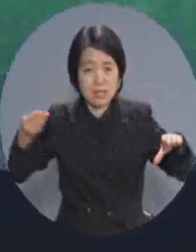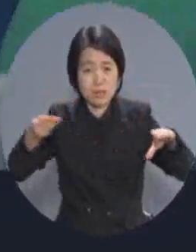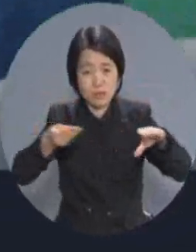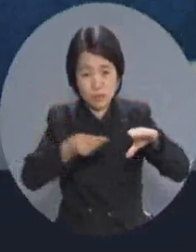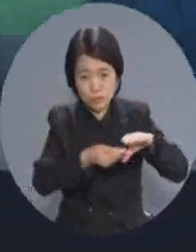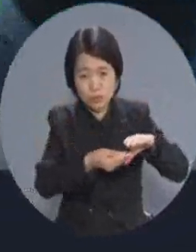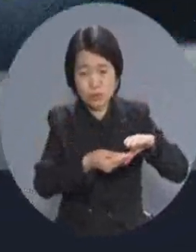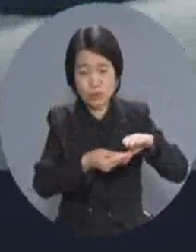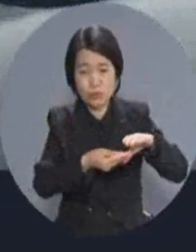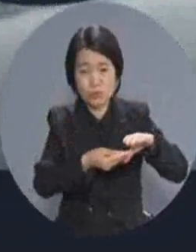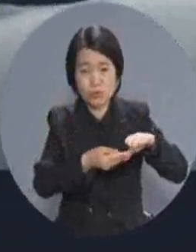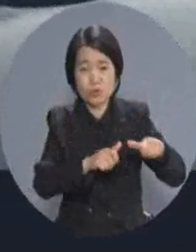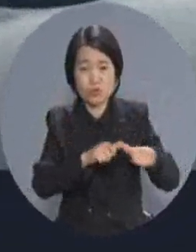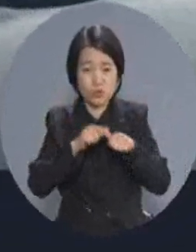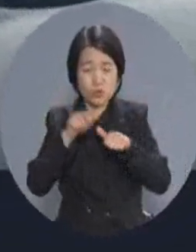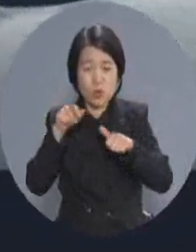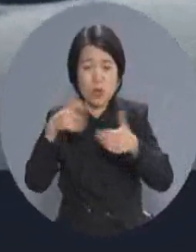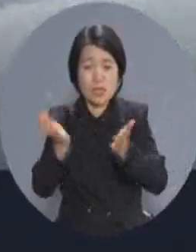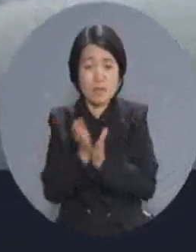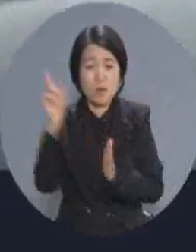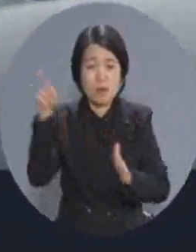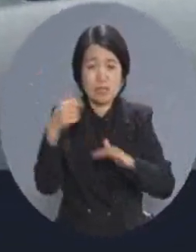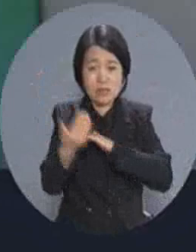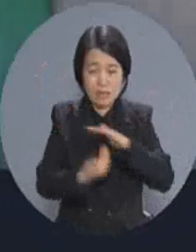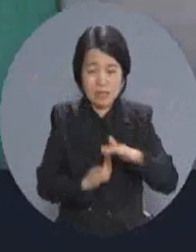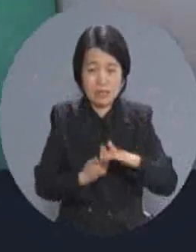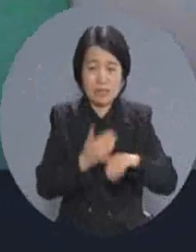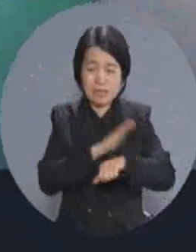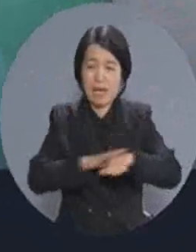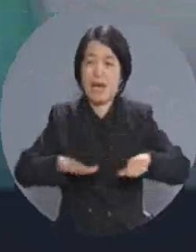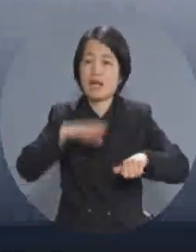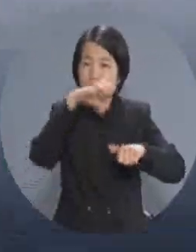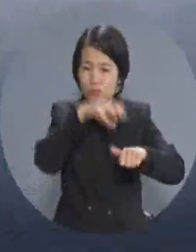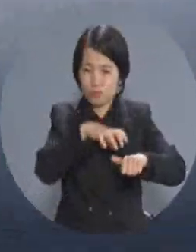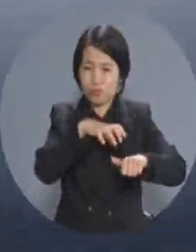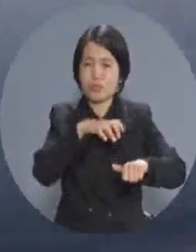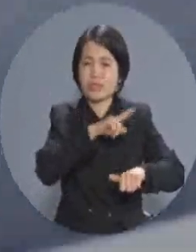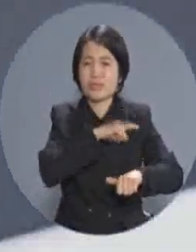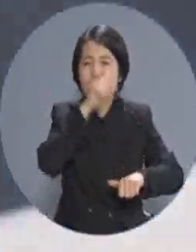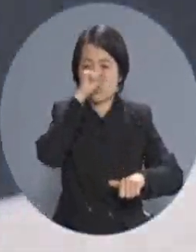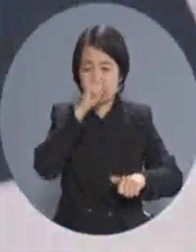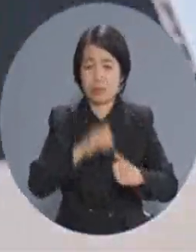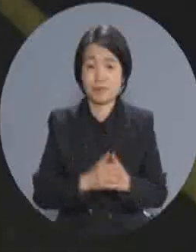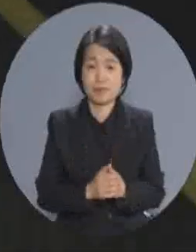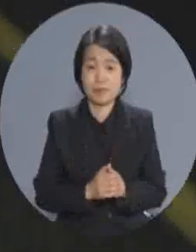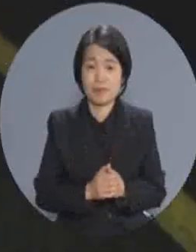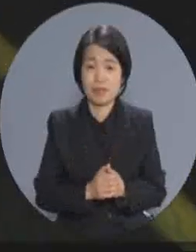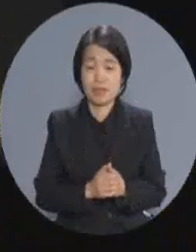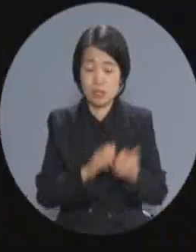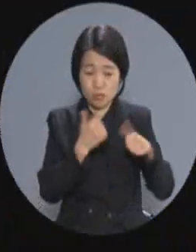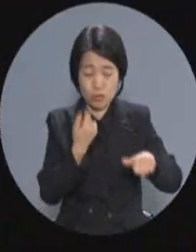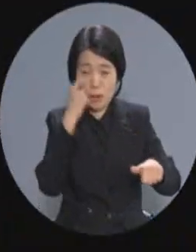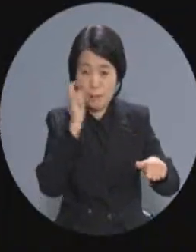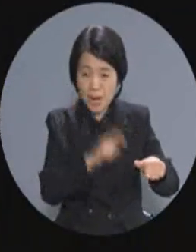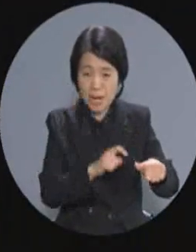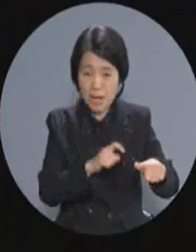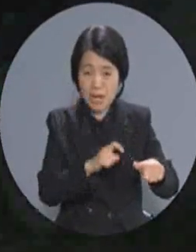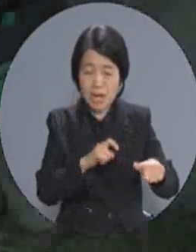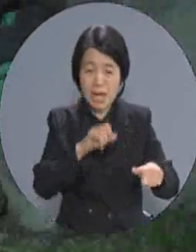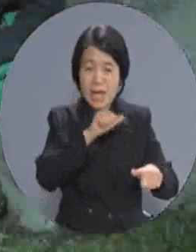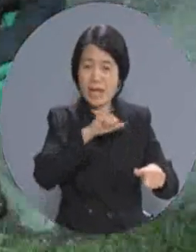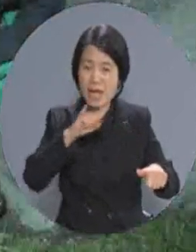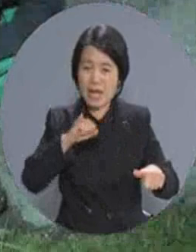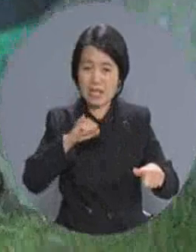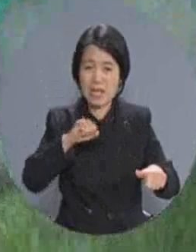따로 이제 넣어서 이제 저희가 올 때까지 보관해 주시는게 가장 좋아요 또 사체발견 시 조류